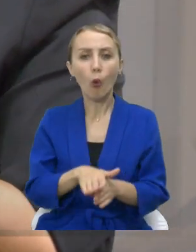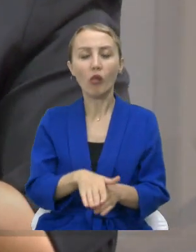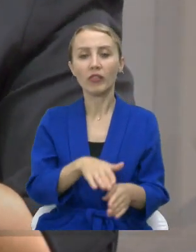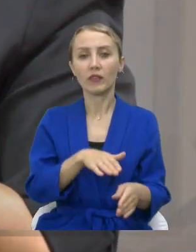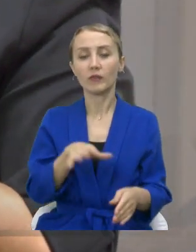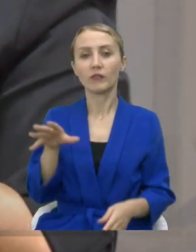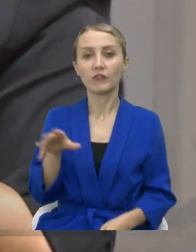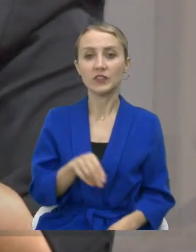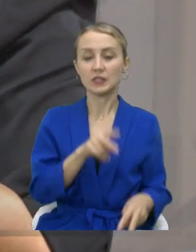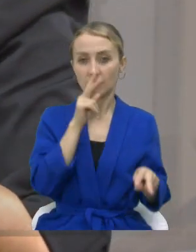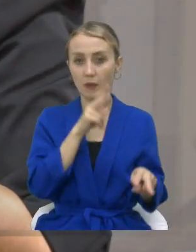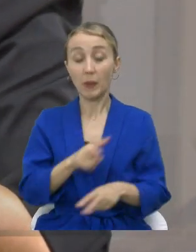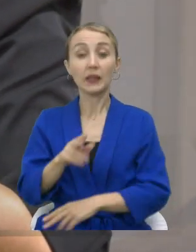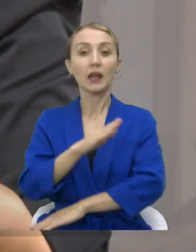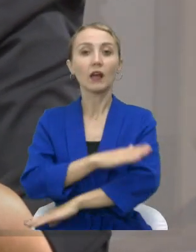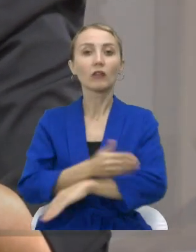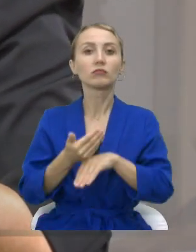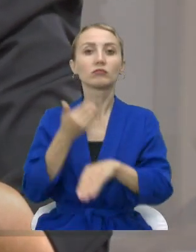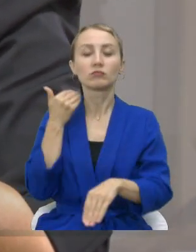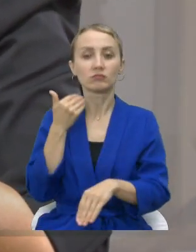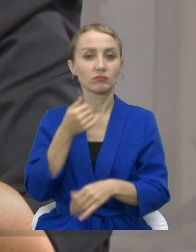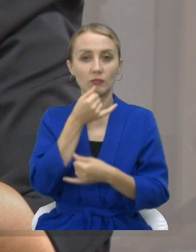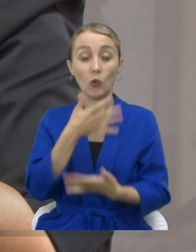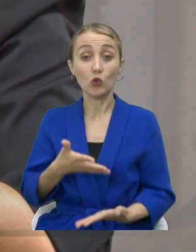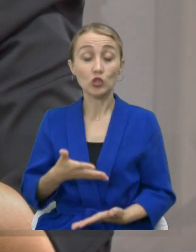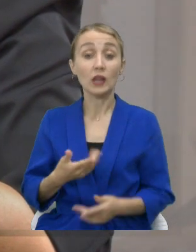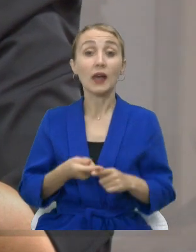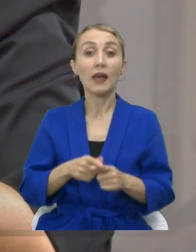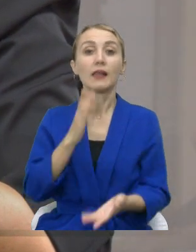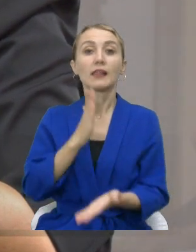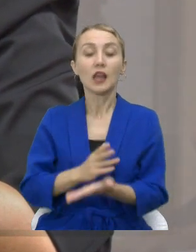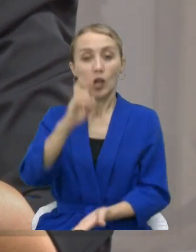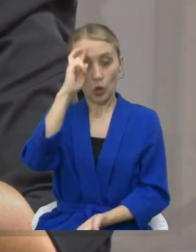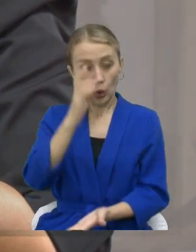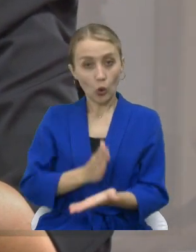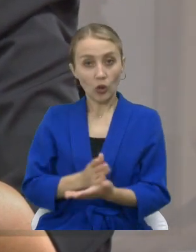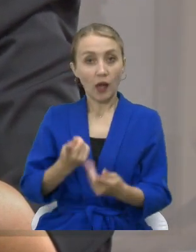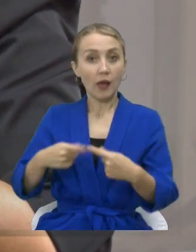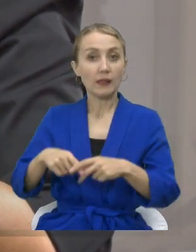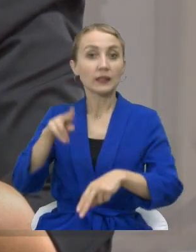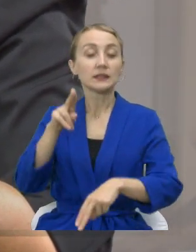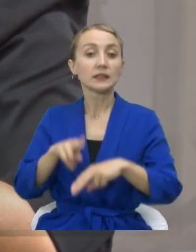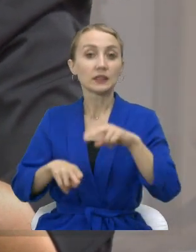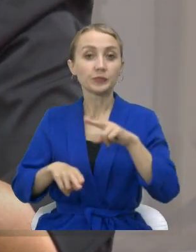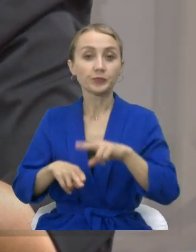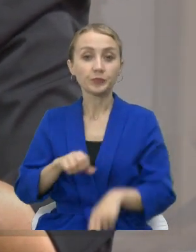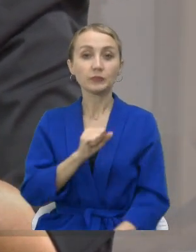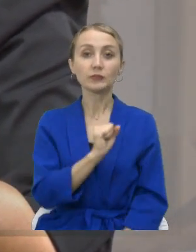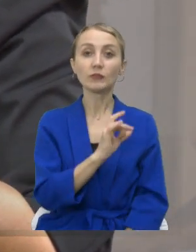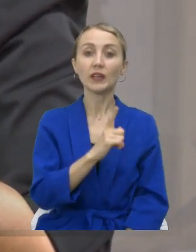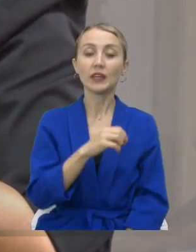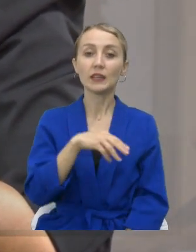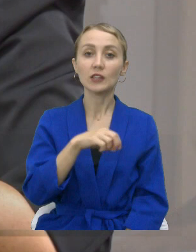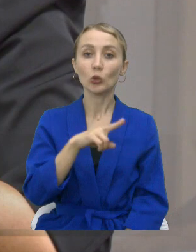соблюдении норм дисциплины преждевременно. Этому свидетельствует допущенный государственным служащим отдела строительства, архитектуры и